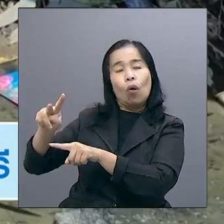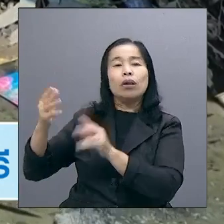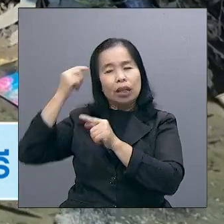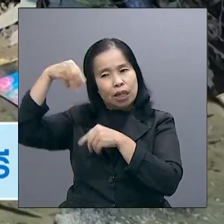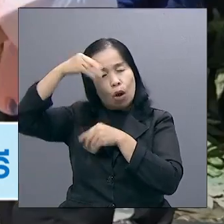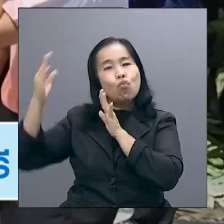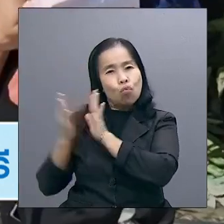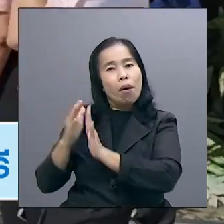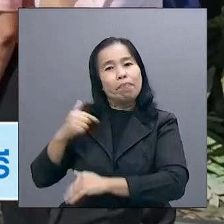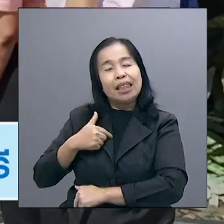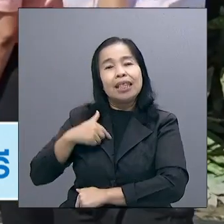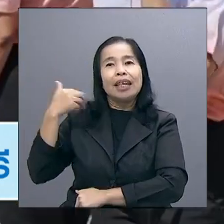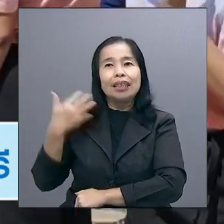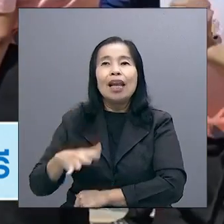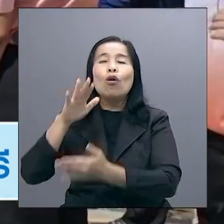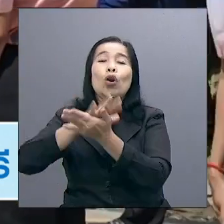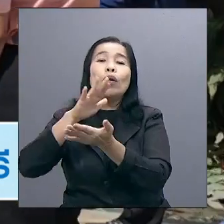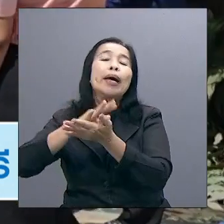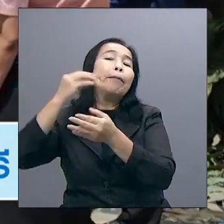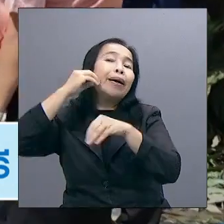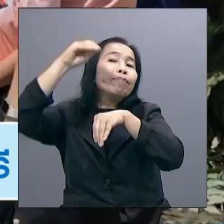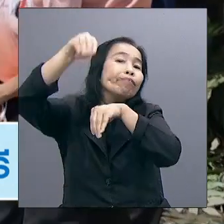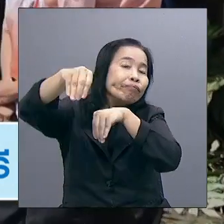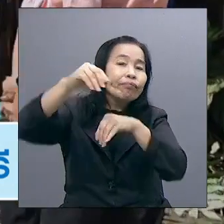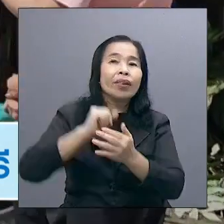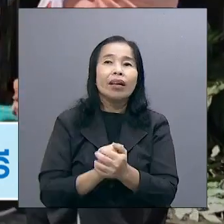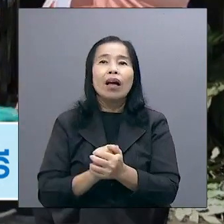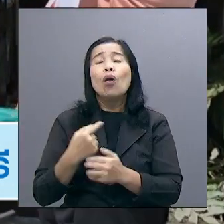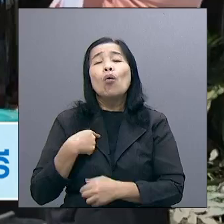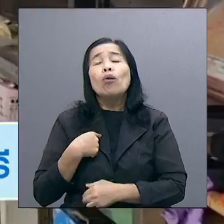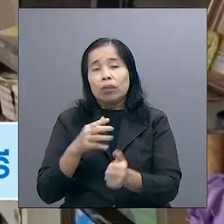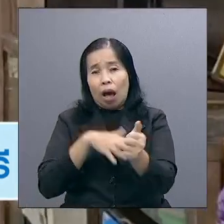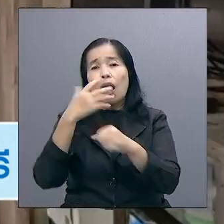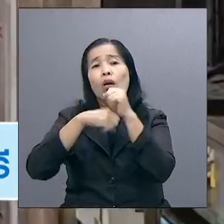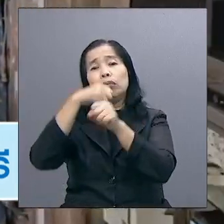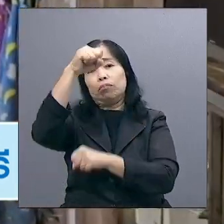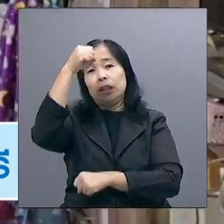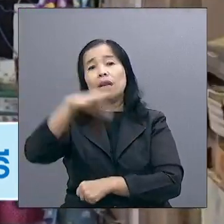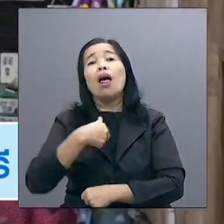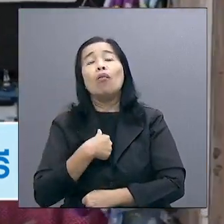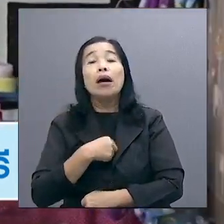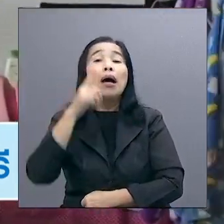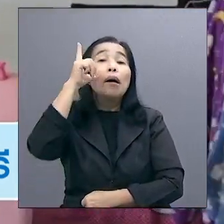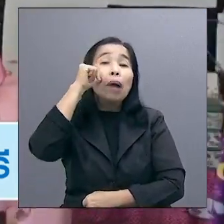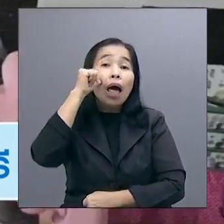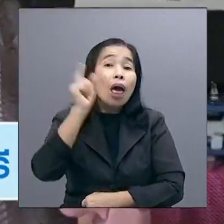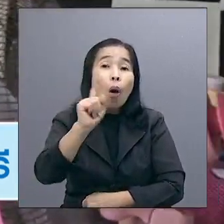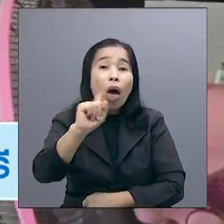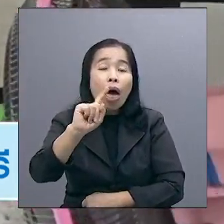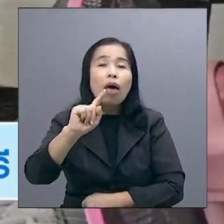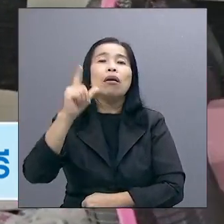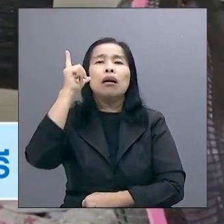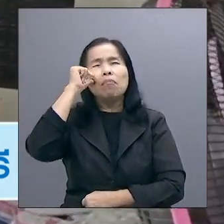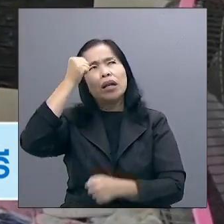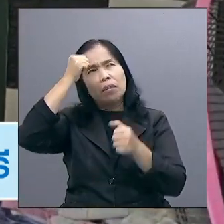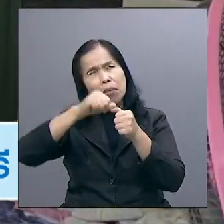วกับตัวเธอค่ะคือรงเรีนบางตบูณวิทยาอยู่แบบนี้กันสิบปีส่นคณแม่น้องบอกว่าจำได้ว